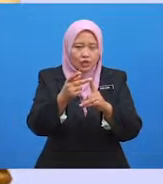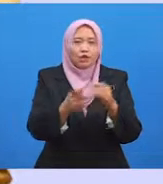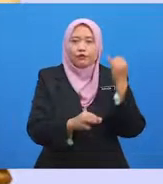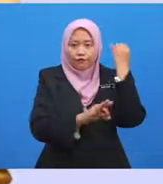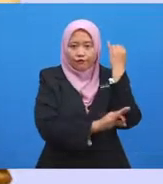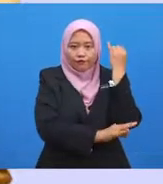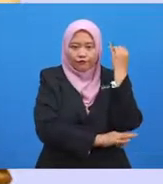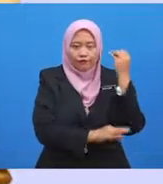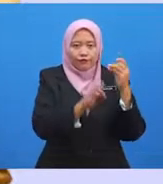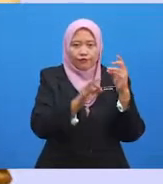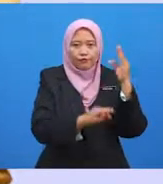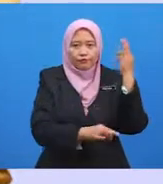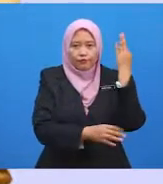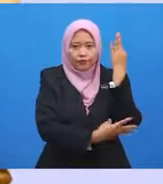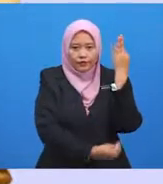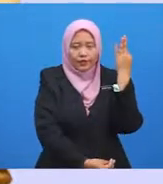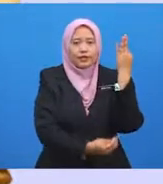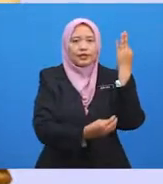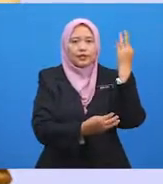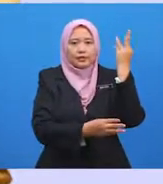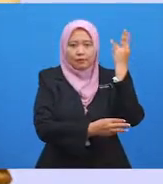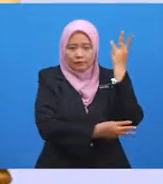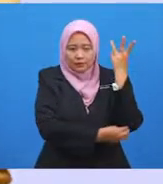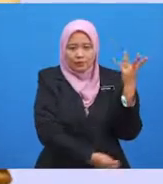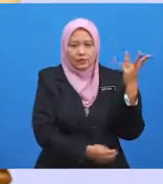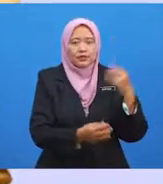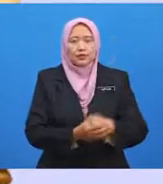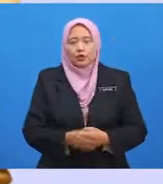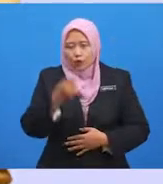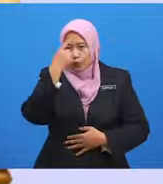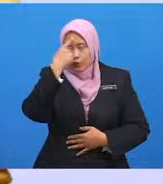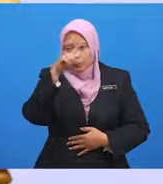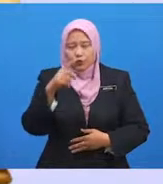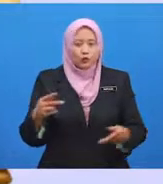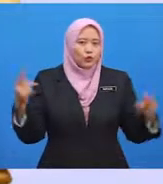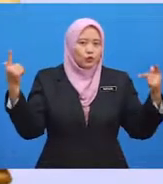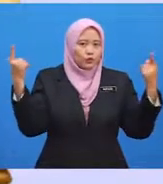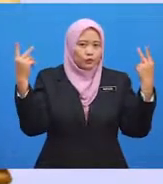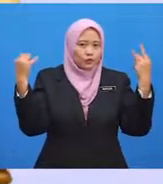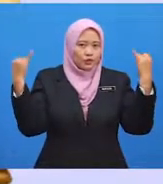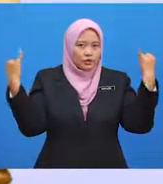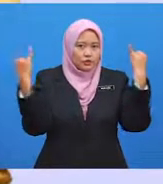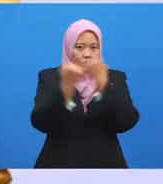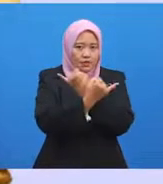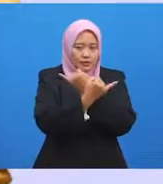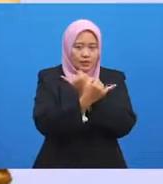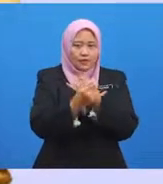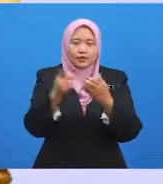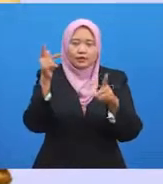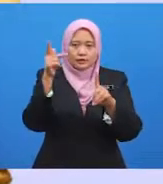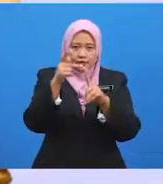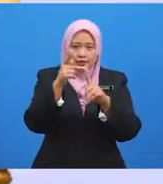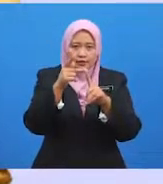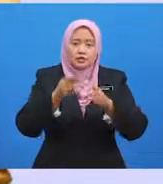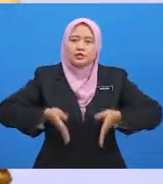juga untuk orang yang berjihad di jalan Allah serta untuk bekalan orang yang sedang dalam perjalanan